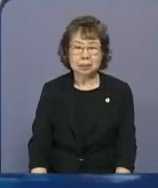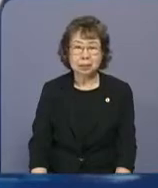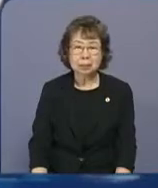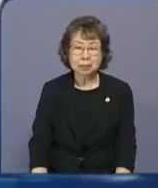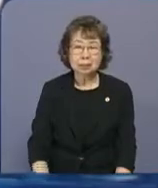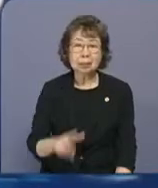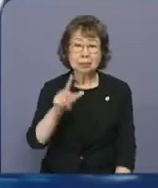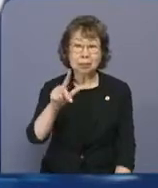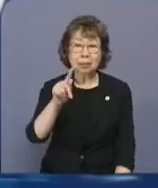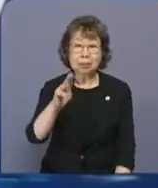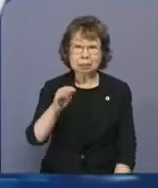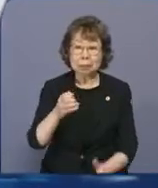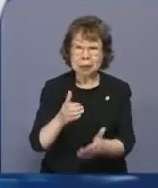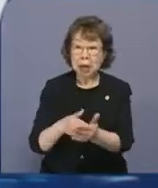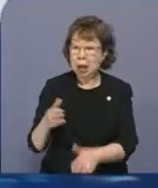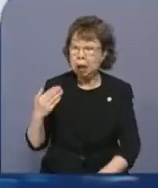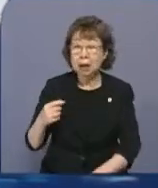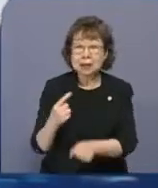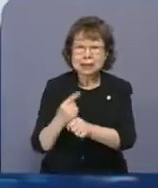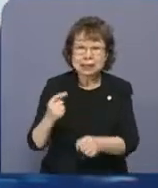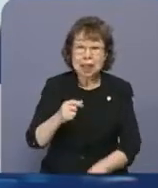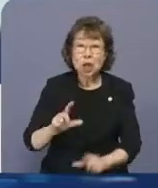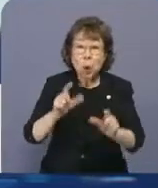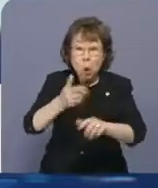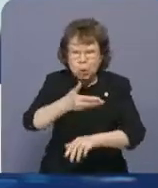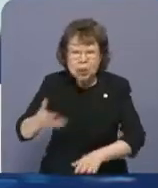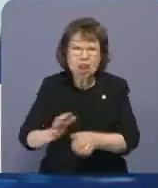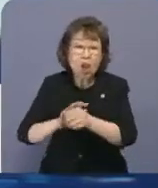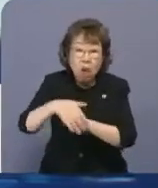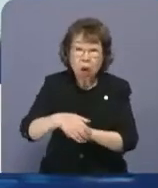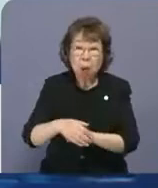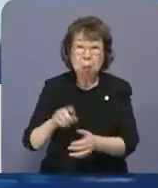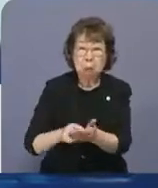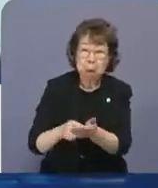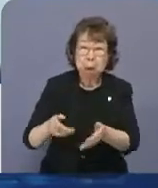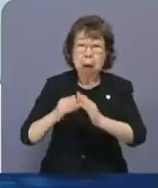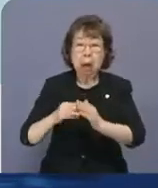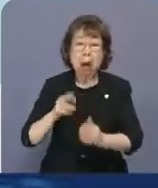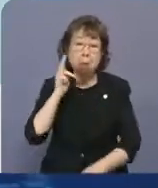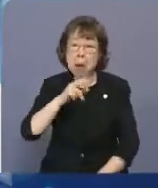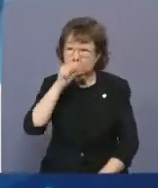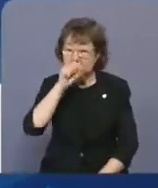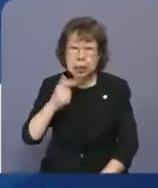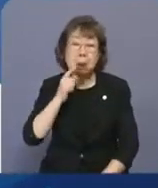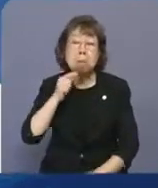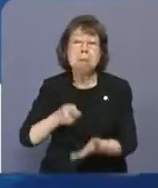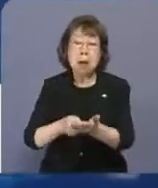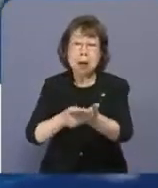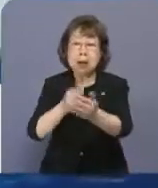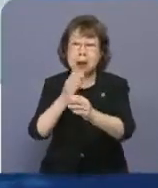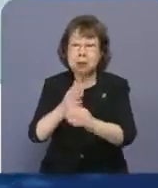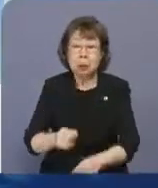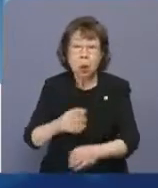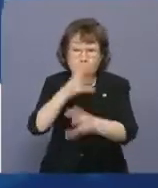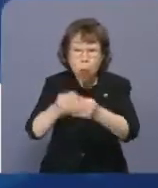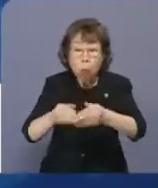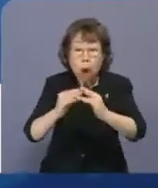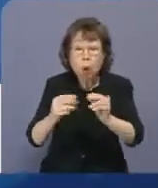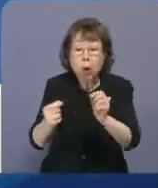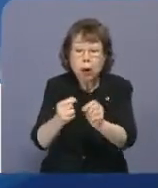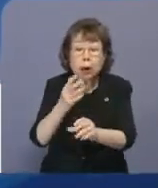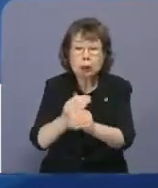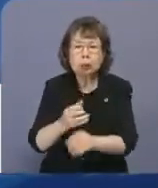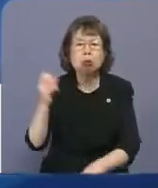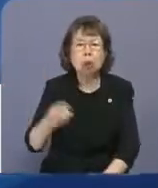네, KBS는 지난해 동천 생태하천 복원 사업이 졸속으로 추진되고 있다고 수차례 보도했는데요. 그런데 완공을 앞두고 부실